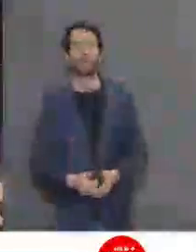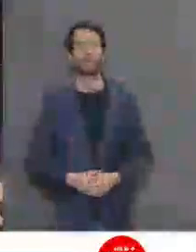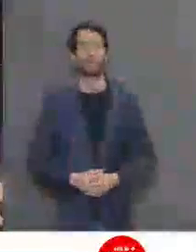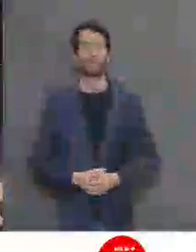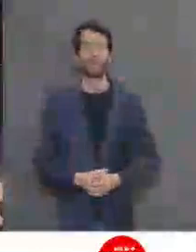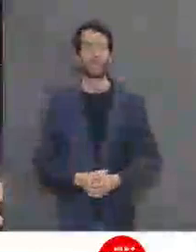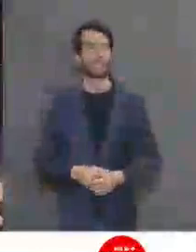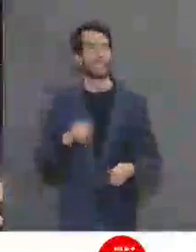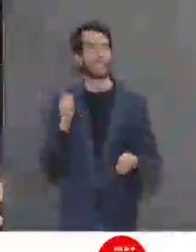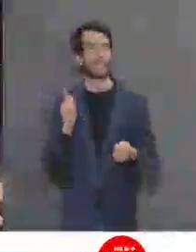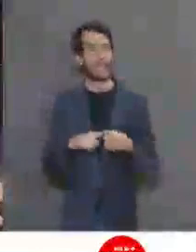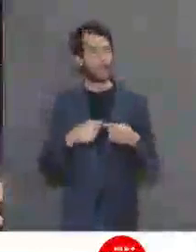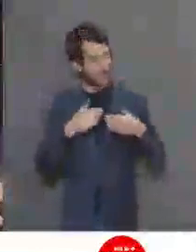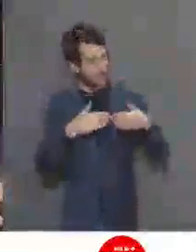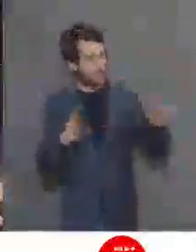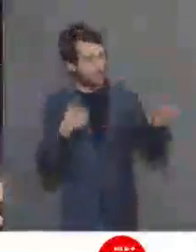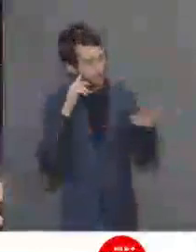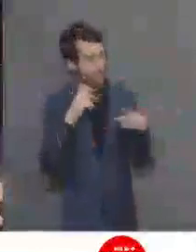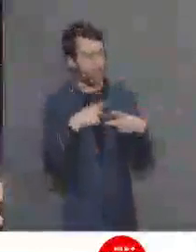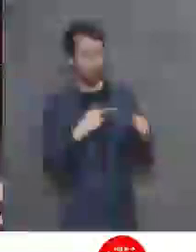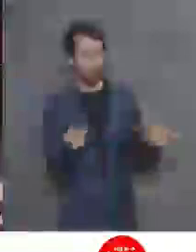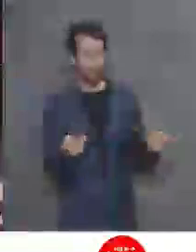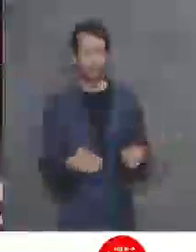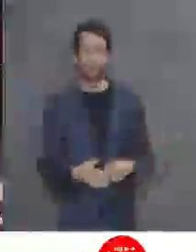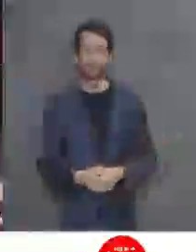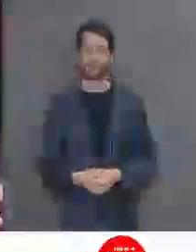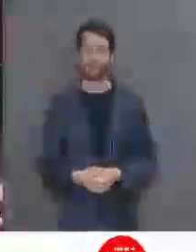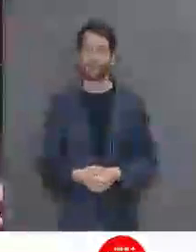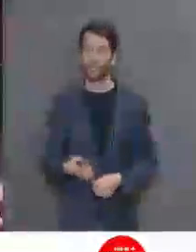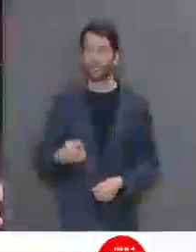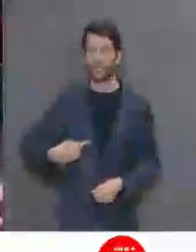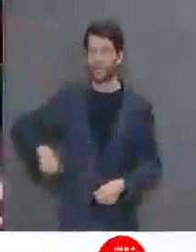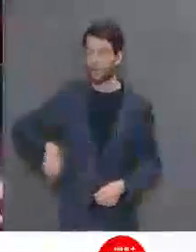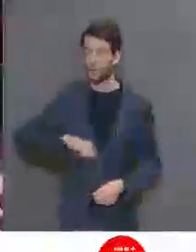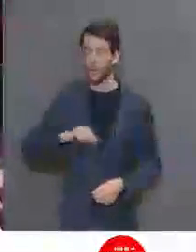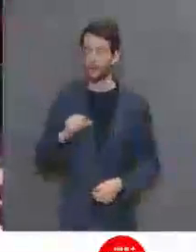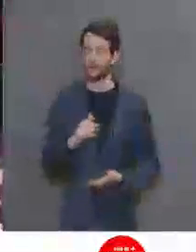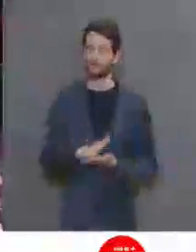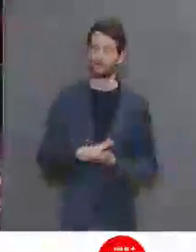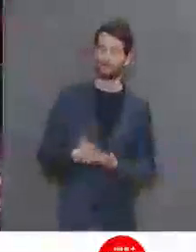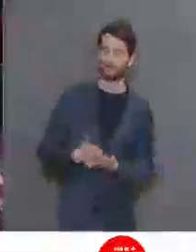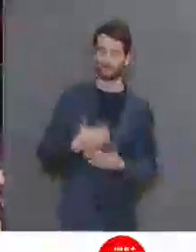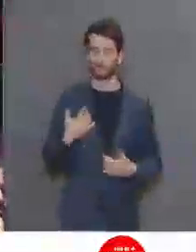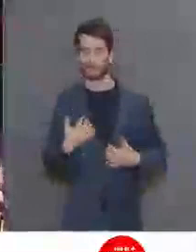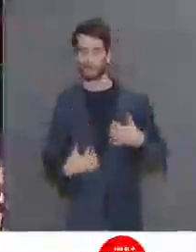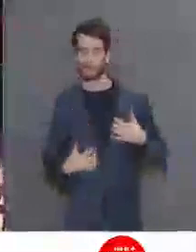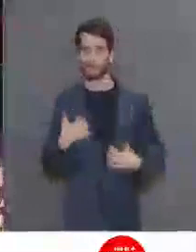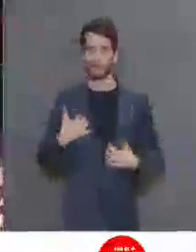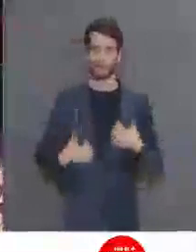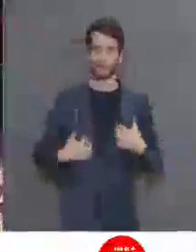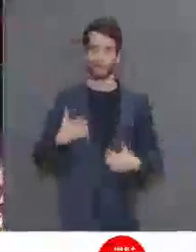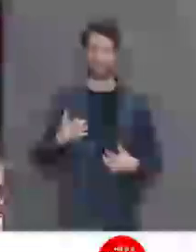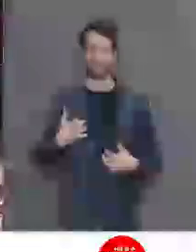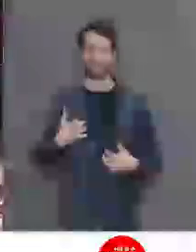sur la question de l'ouverture au public, je dois vous dire que nous sommes, nous, partagés sur cette question.